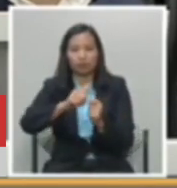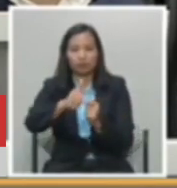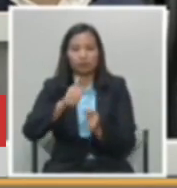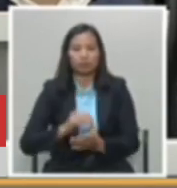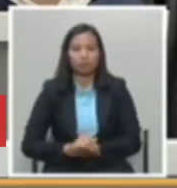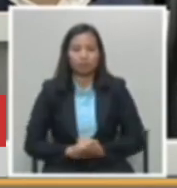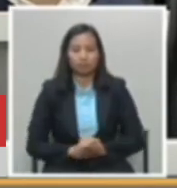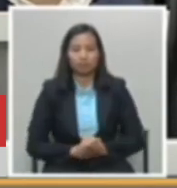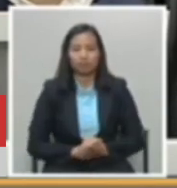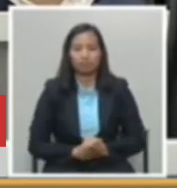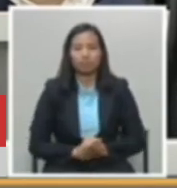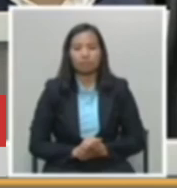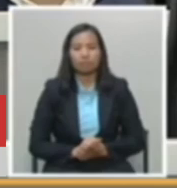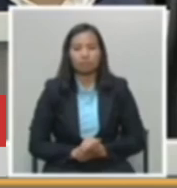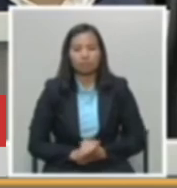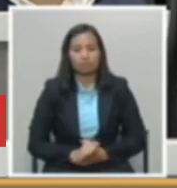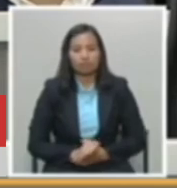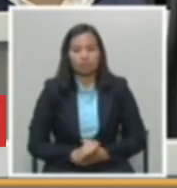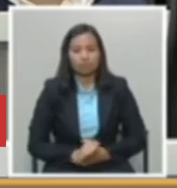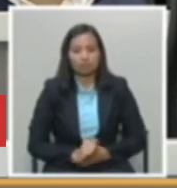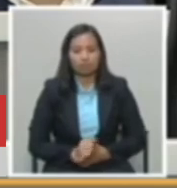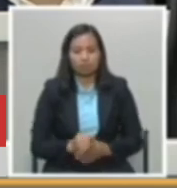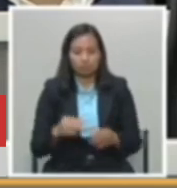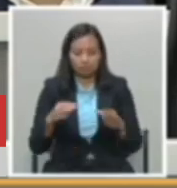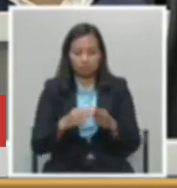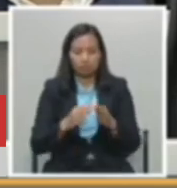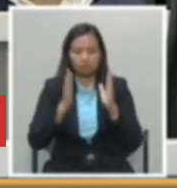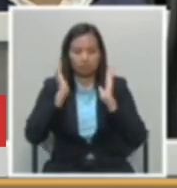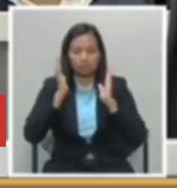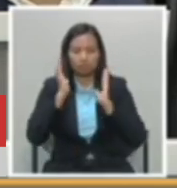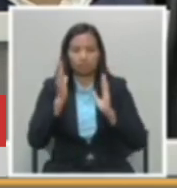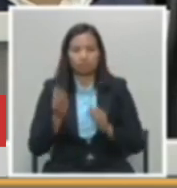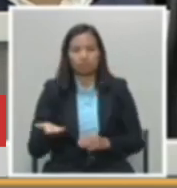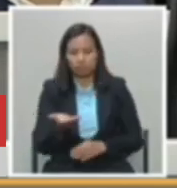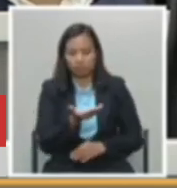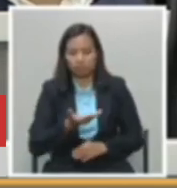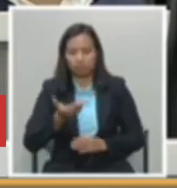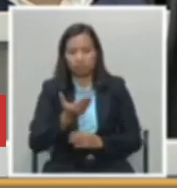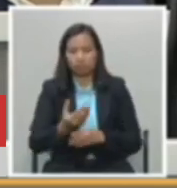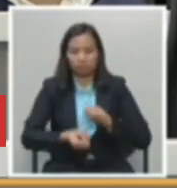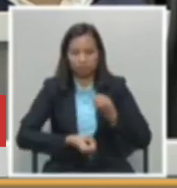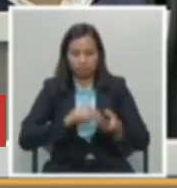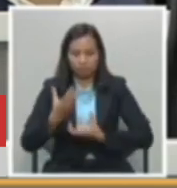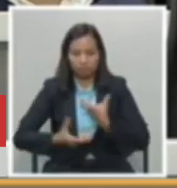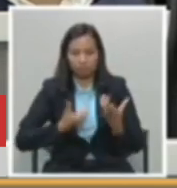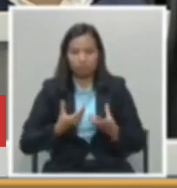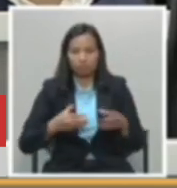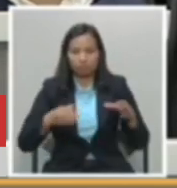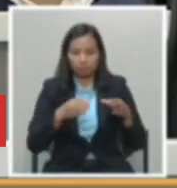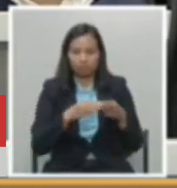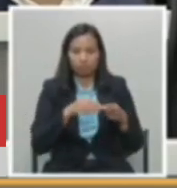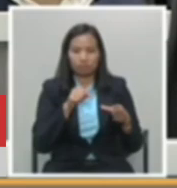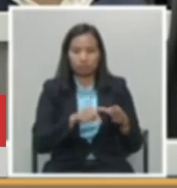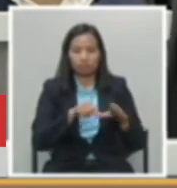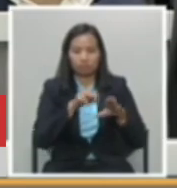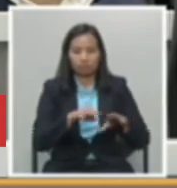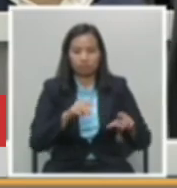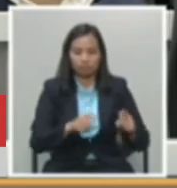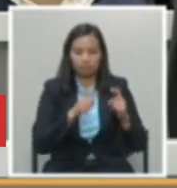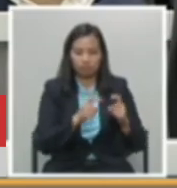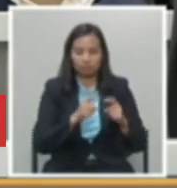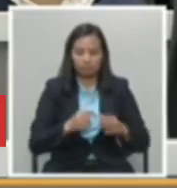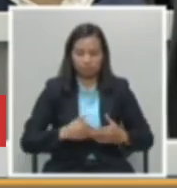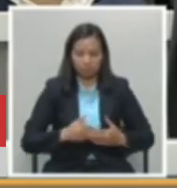ไลท่านเชื่อไหมคะว่าในการทำเวทีนั้นเขาสามารถที่จะบอกได้เลยว่าหมู่นี้มีเด็กเสี่ยงที่จะท้องไม่